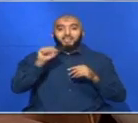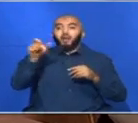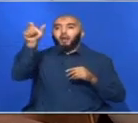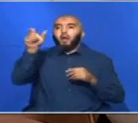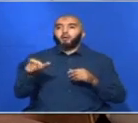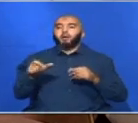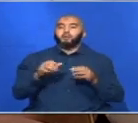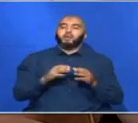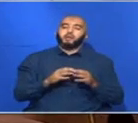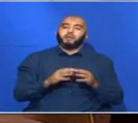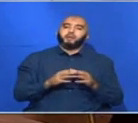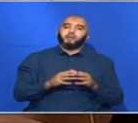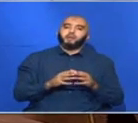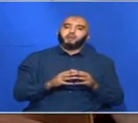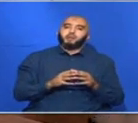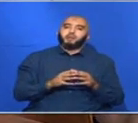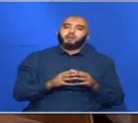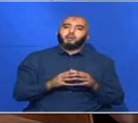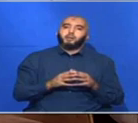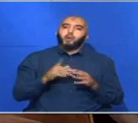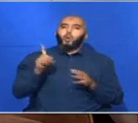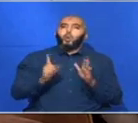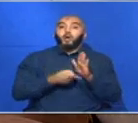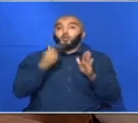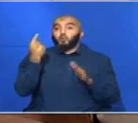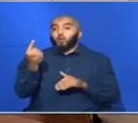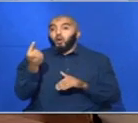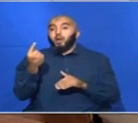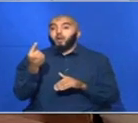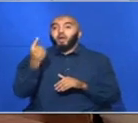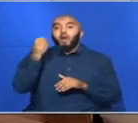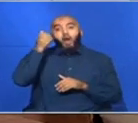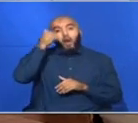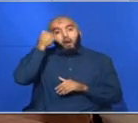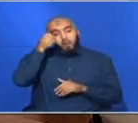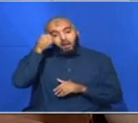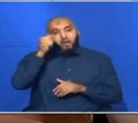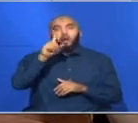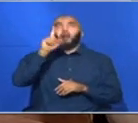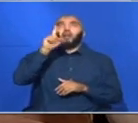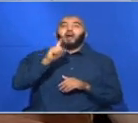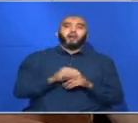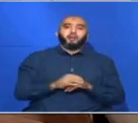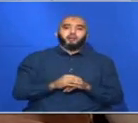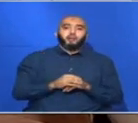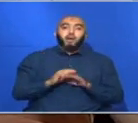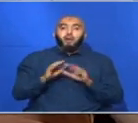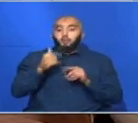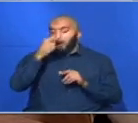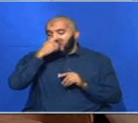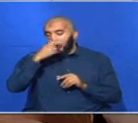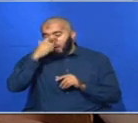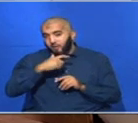نفسه وهو في حال خلوه يذكر المولى عز وجل واذا بالعينين